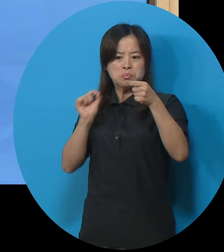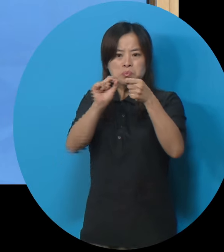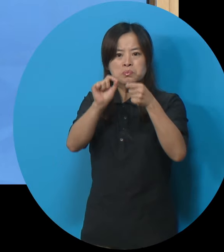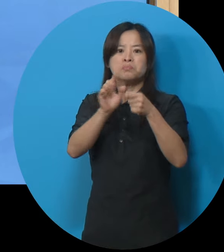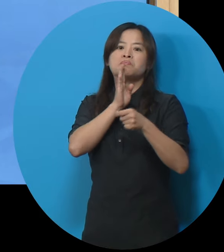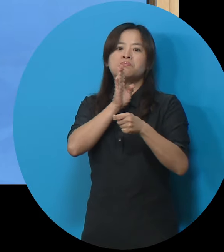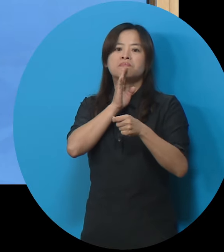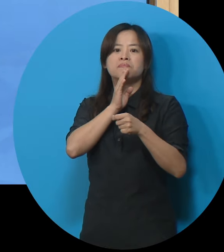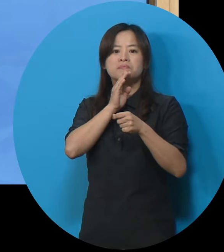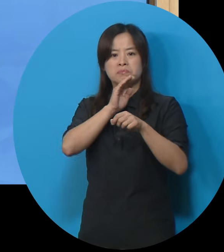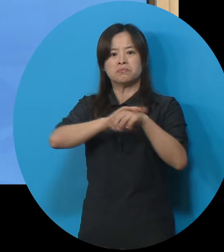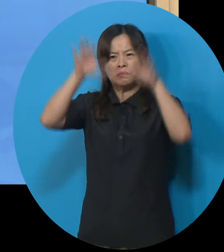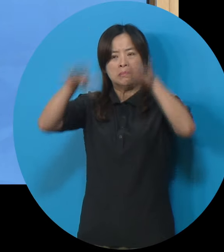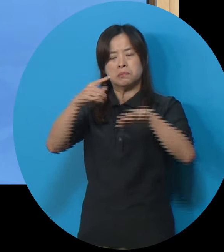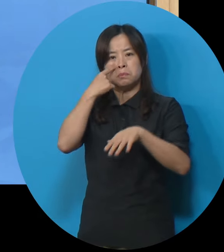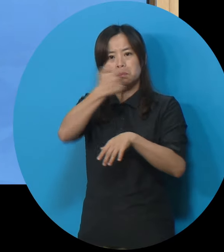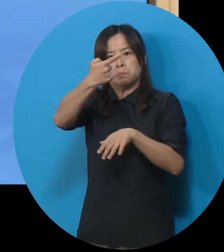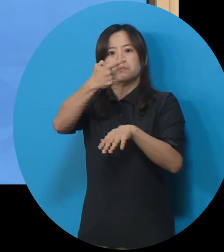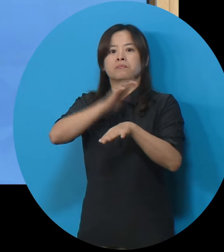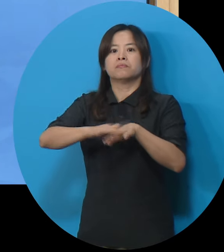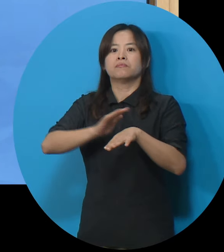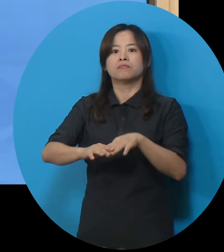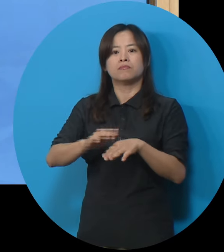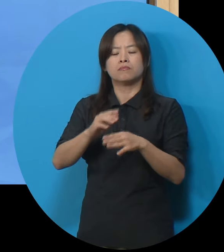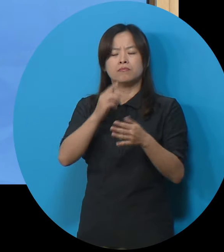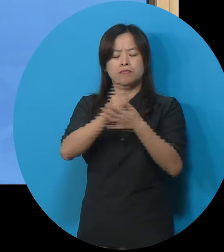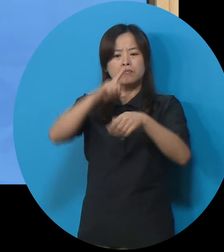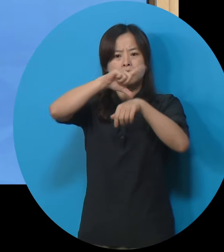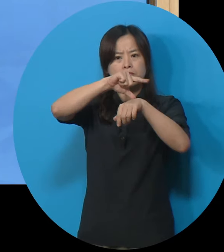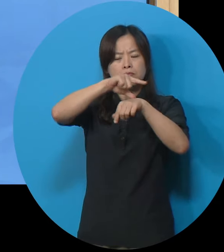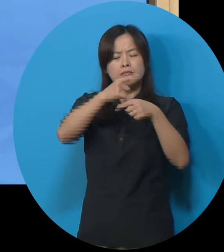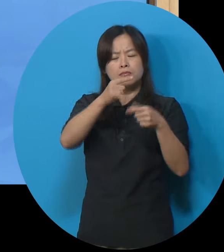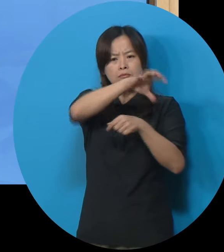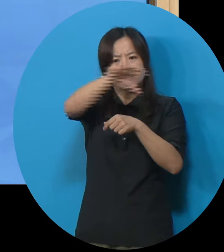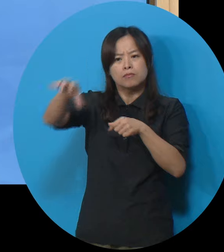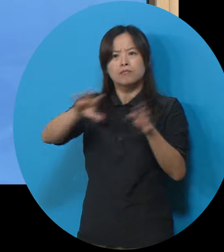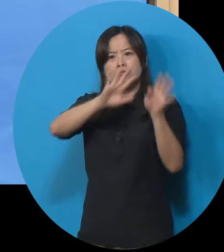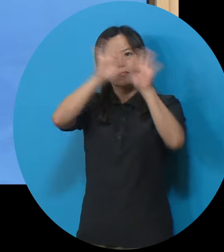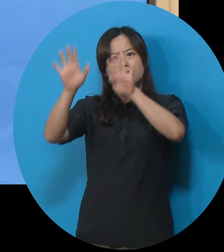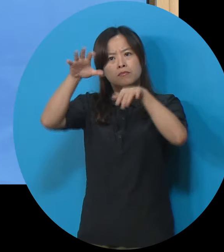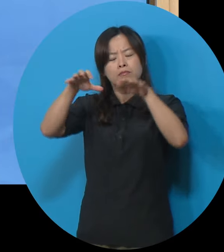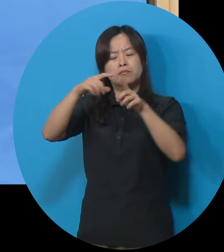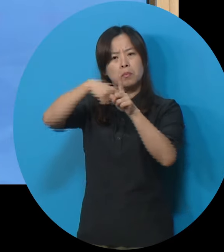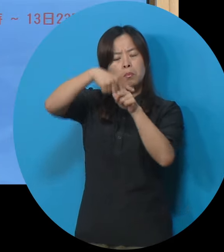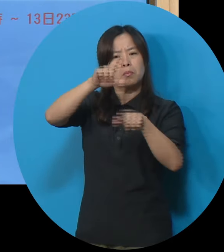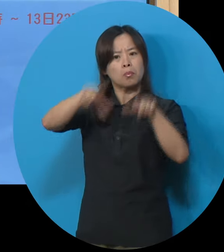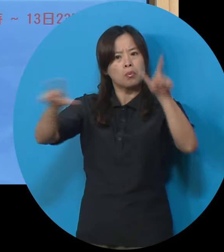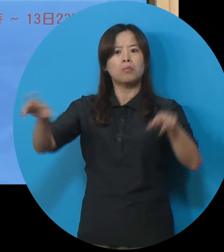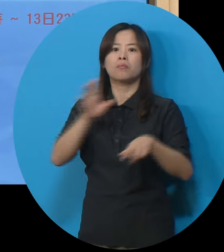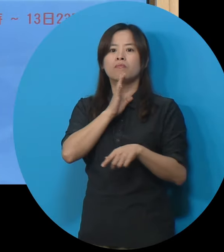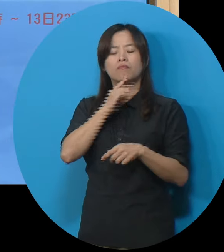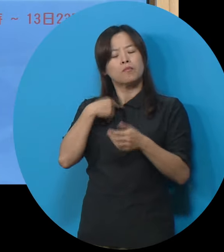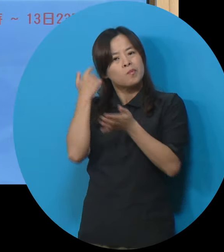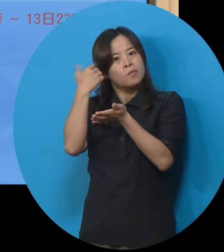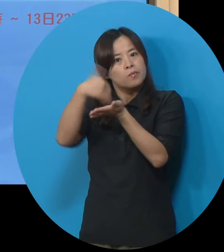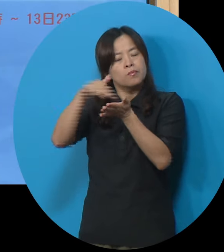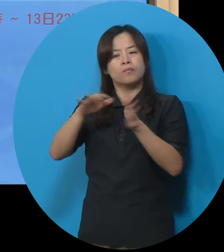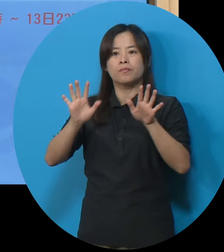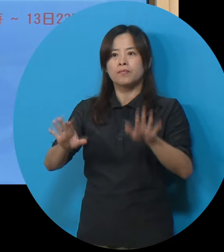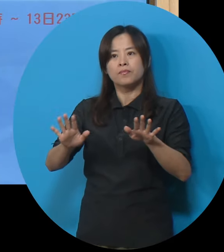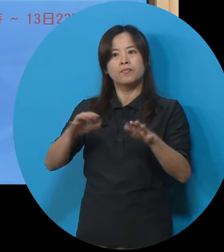接近的时候也会是降雨最明显的时候各个时段在各个地区降雨的情况会有所不同我们预估在